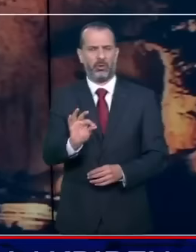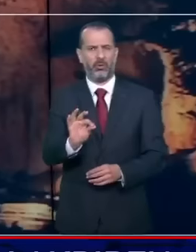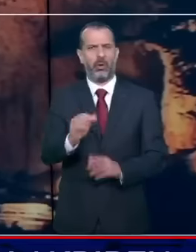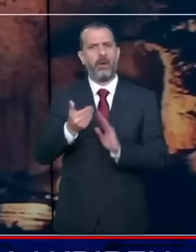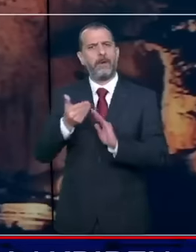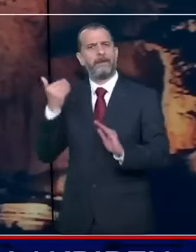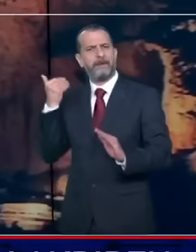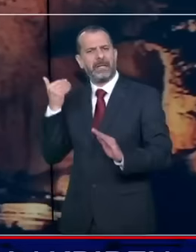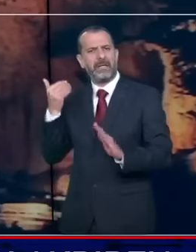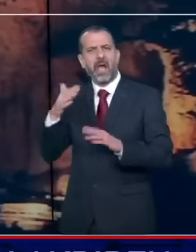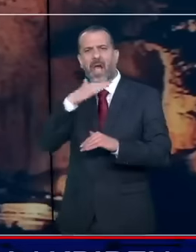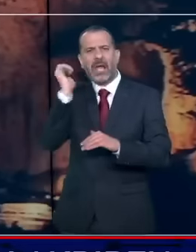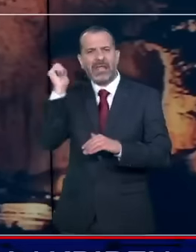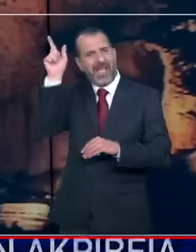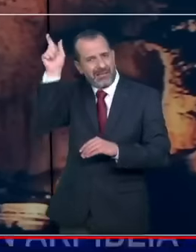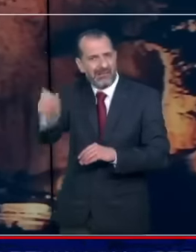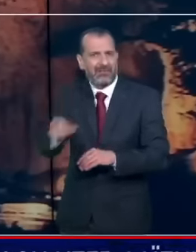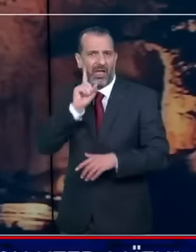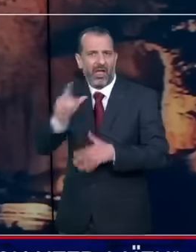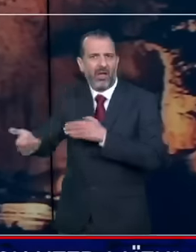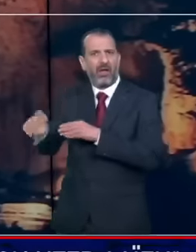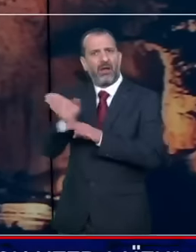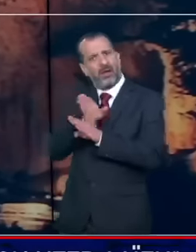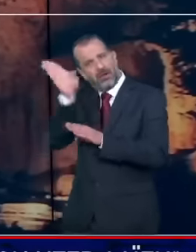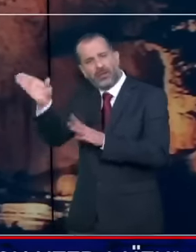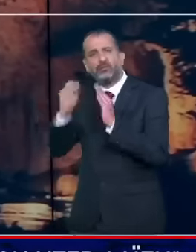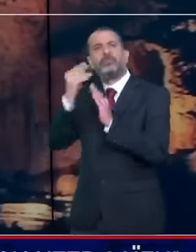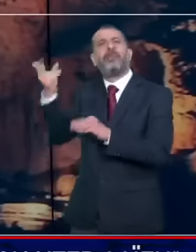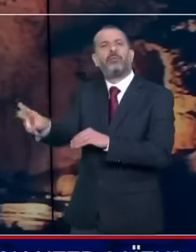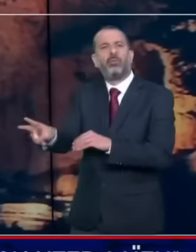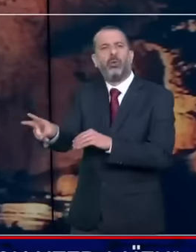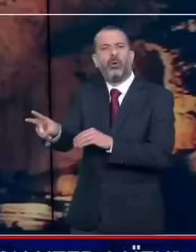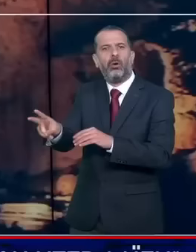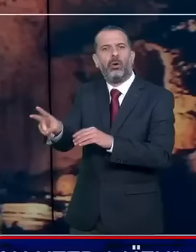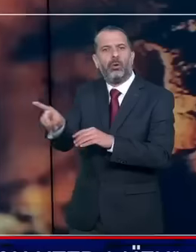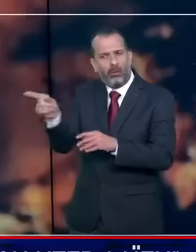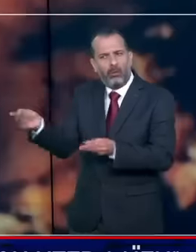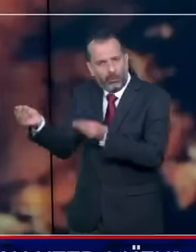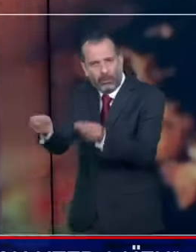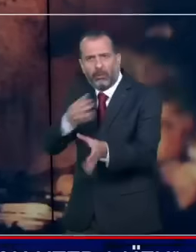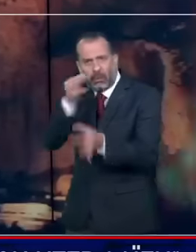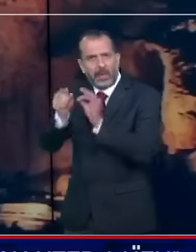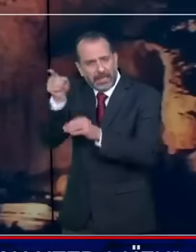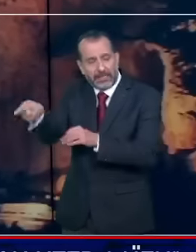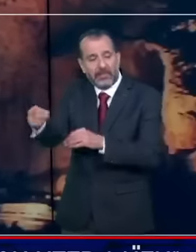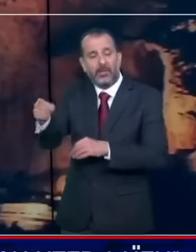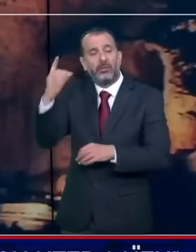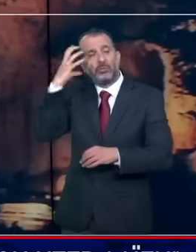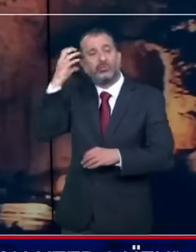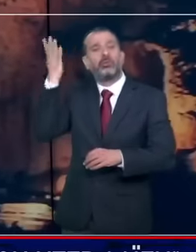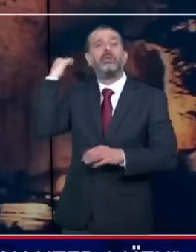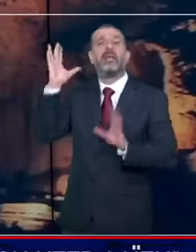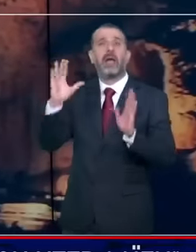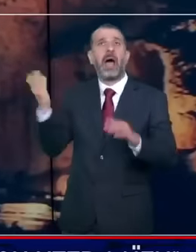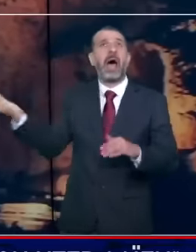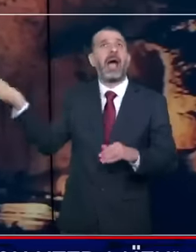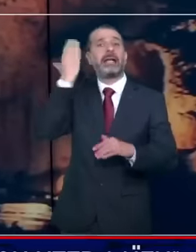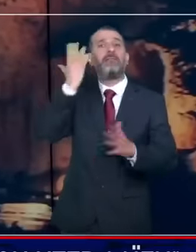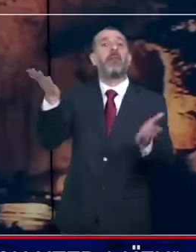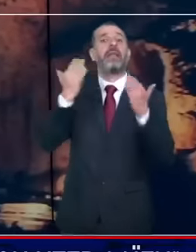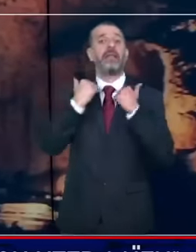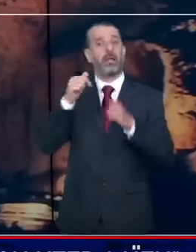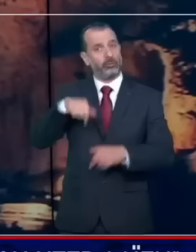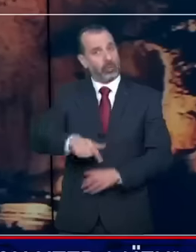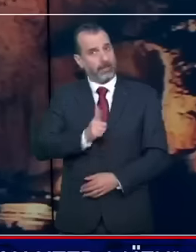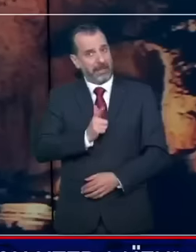Λάιεν στο σπίτι του στα Χανιά? Ουδέποτε σκέφτηκε τότε να το αναφέρει στην κυρία Φοντερ Λάιεν? Τότε δεν υπήρχε ακρίβεια. Τώρα